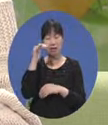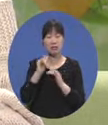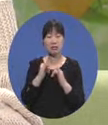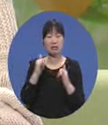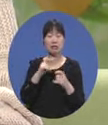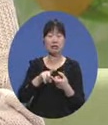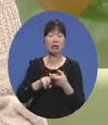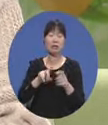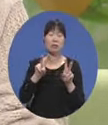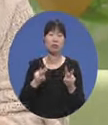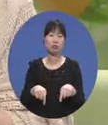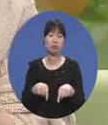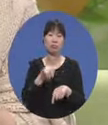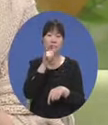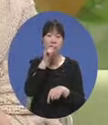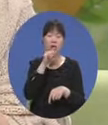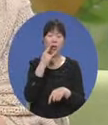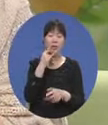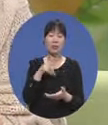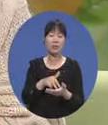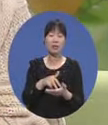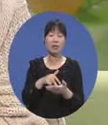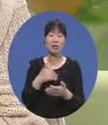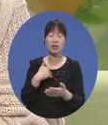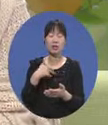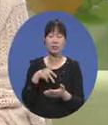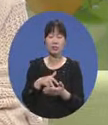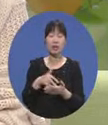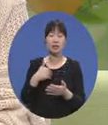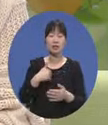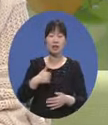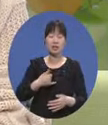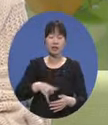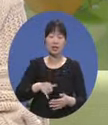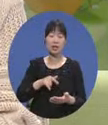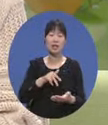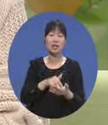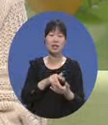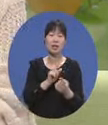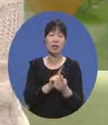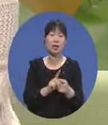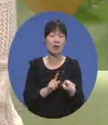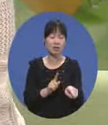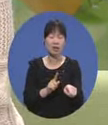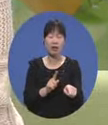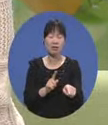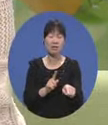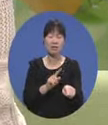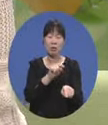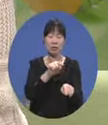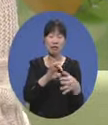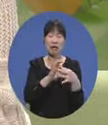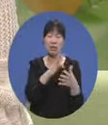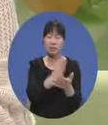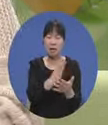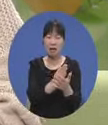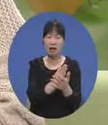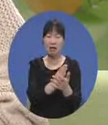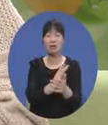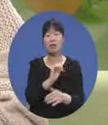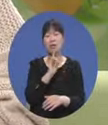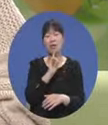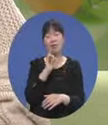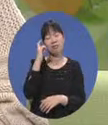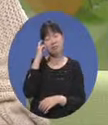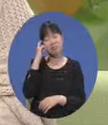무관심일 수도 있고 어머님들 입장에서도 사실 저도 그렇지만 내 아이가 이 상황이다. 야. 너는 끼어들지 마. 이렇게 얘기를 해야 할